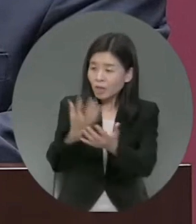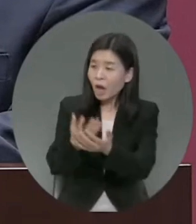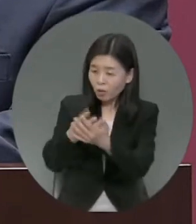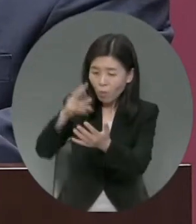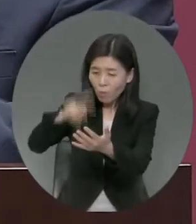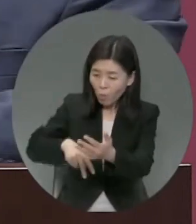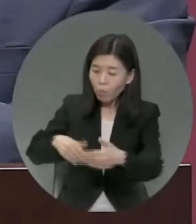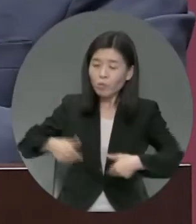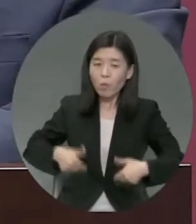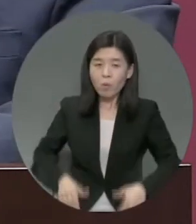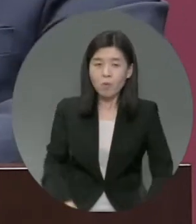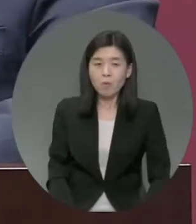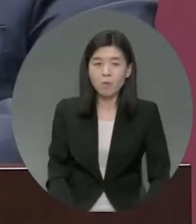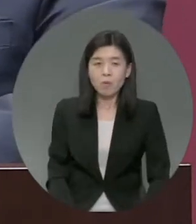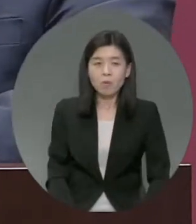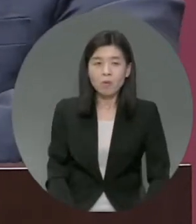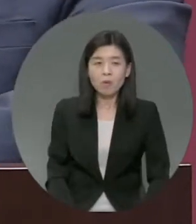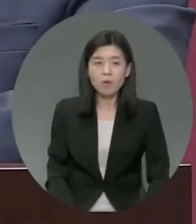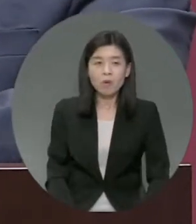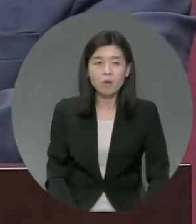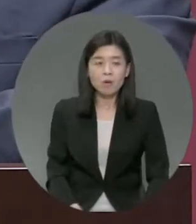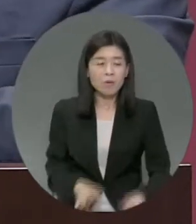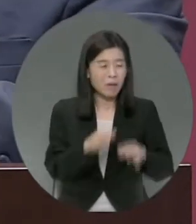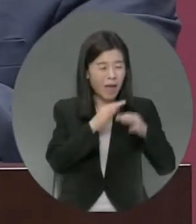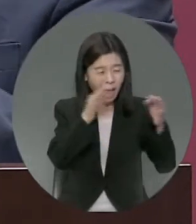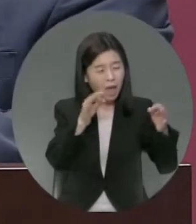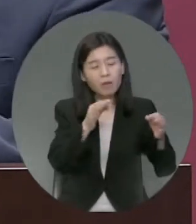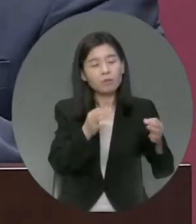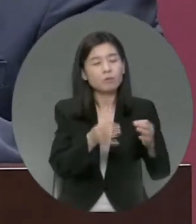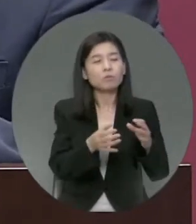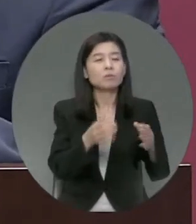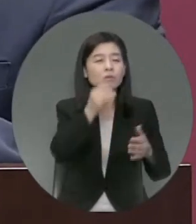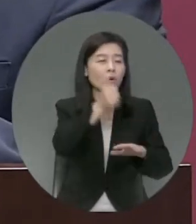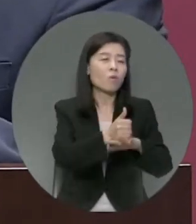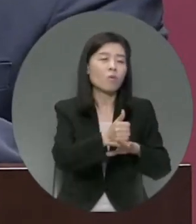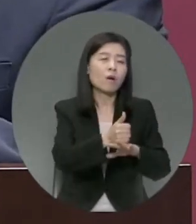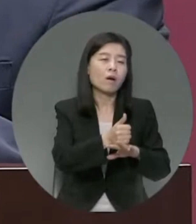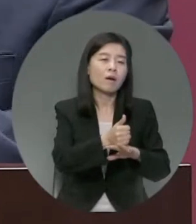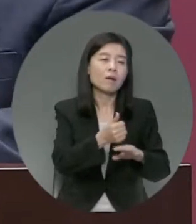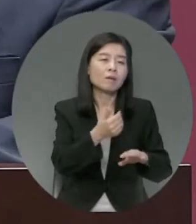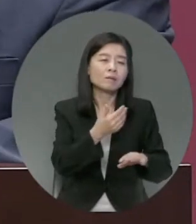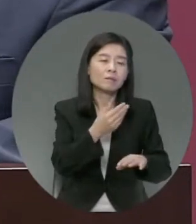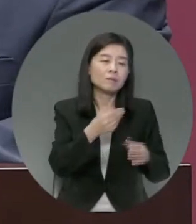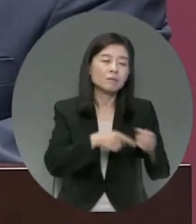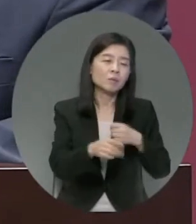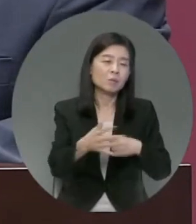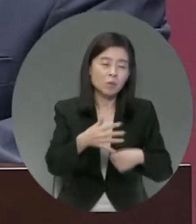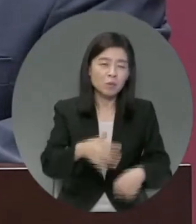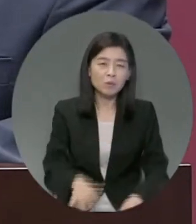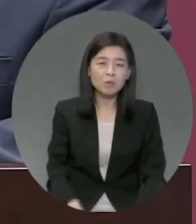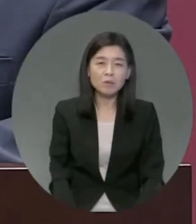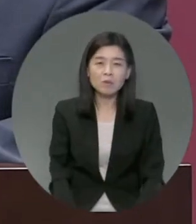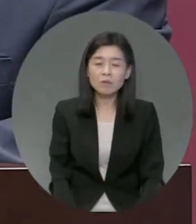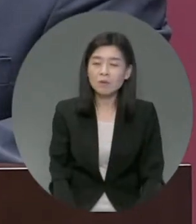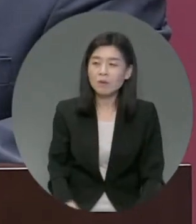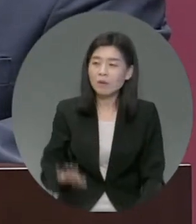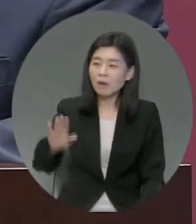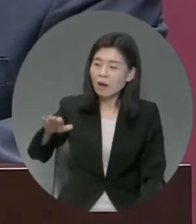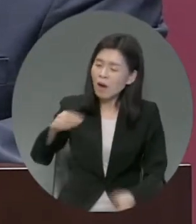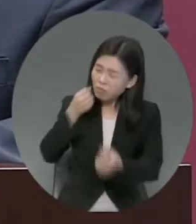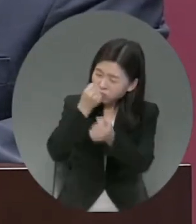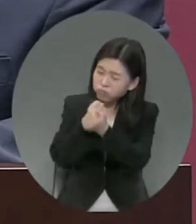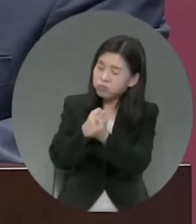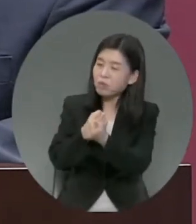이거는 큰 소리 친다고 이거는 이게 뭐 결론이 달라지는 게 아닙니다. 예? 참 너무나 주먹구이시고